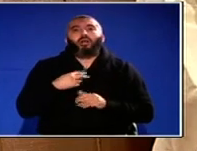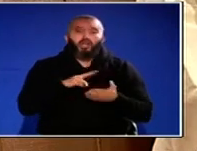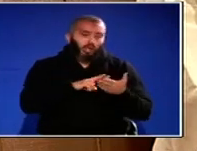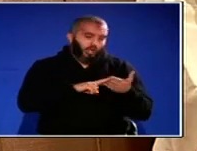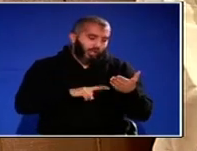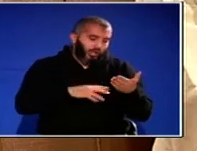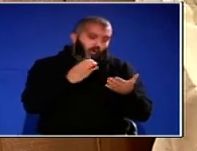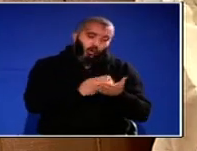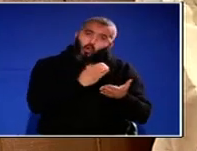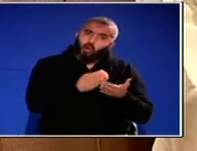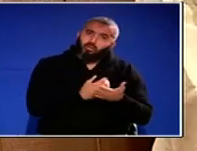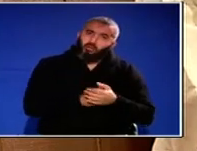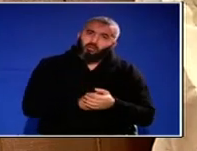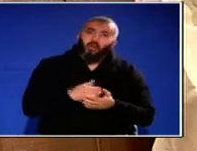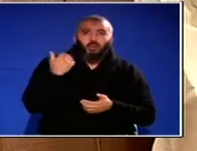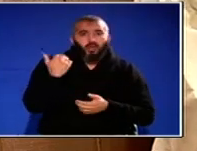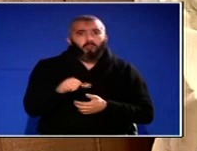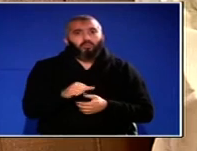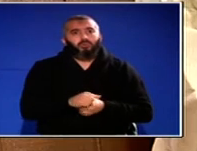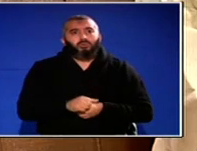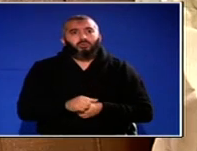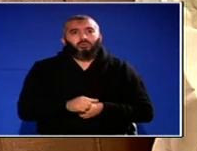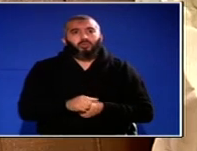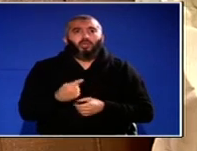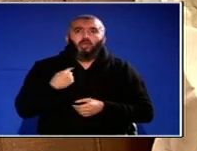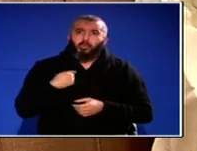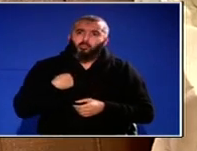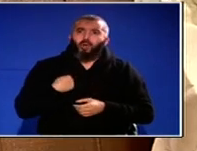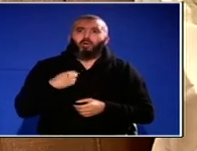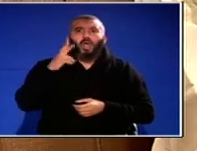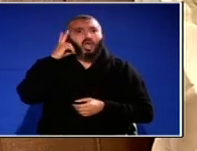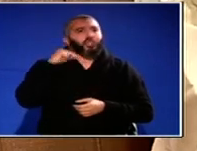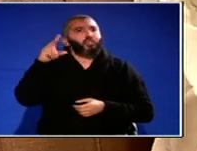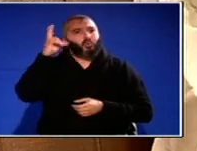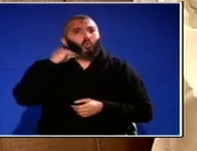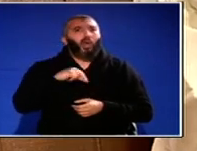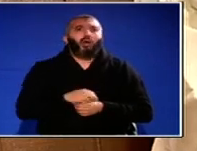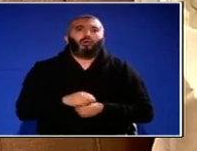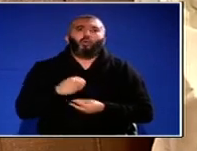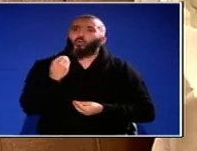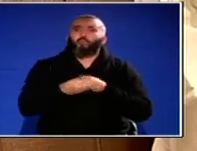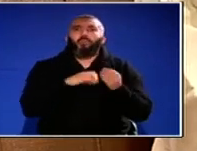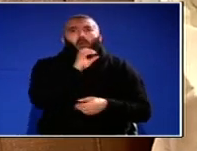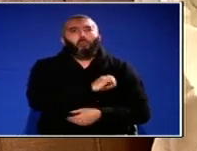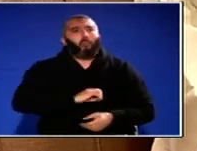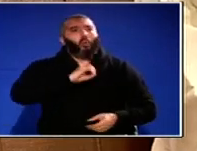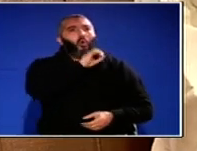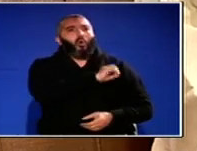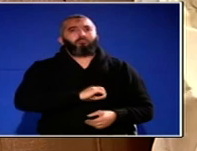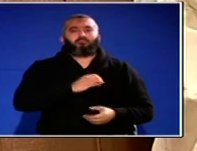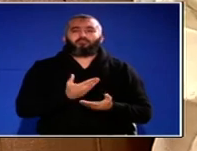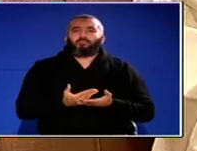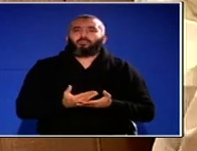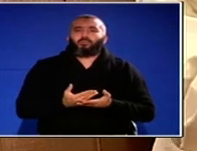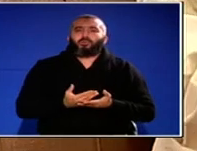الكريم بإمكاني أن أروي قصة، بإمكاني أن أقرأ بيت شعر، بإمكاني أن